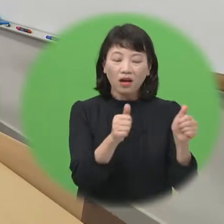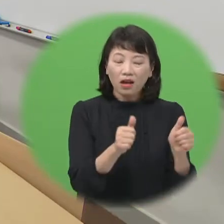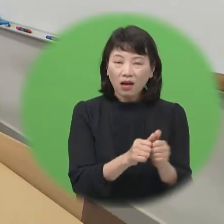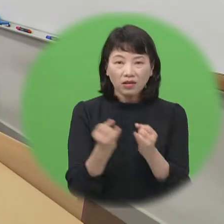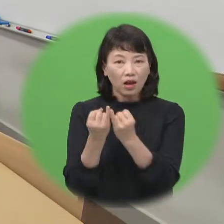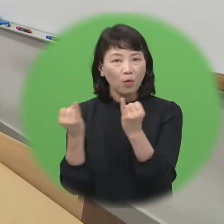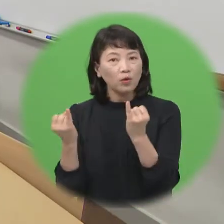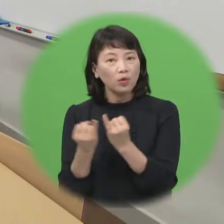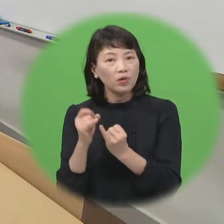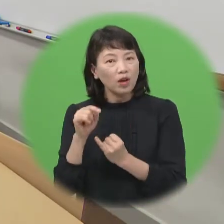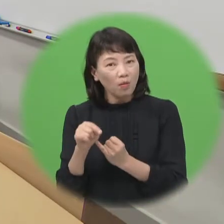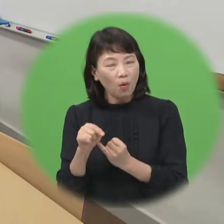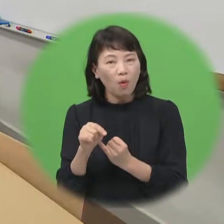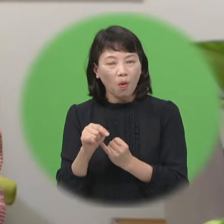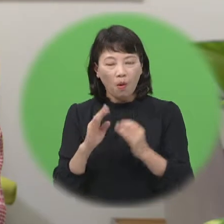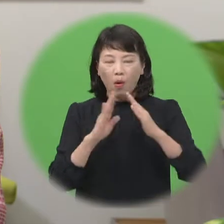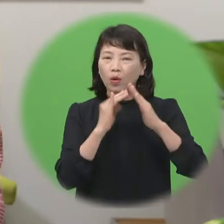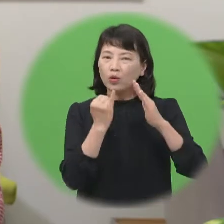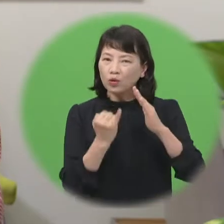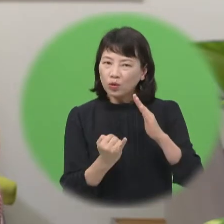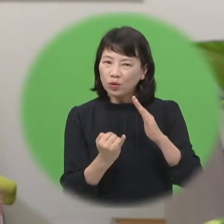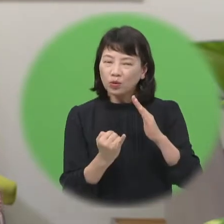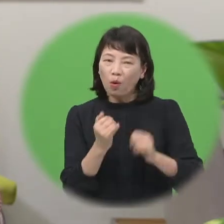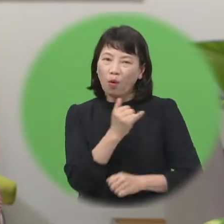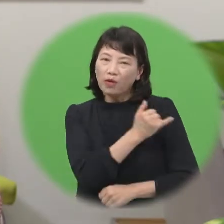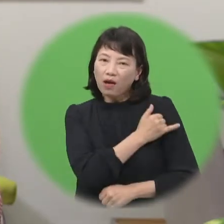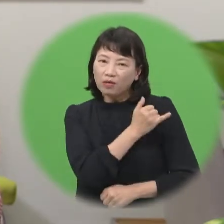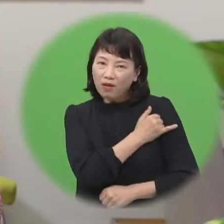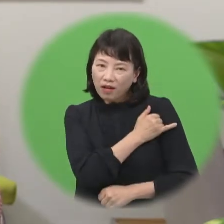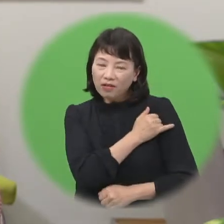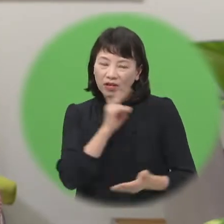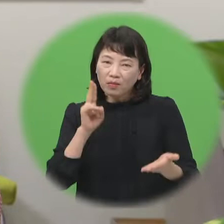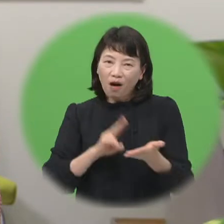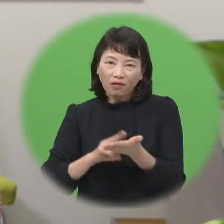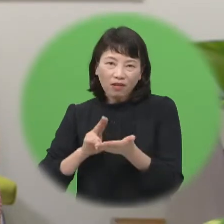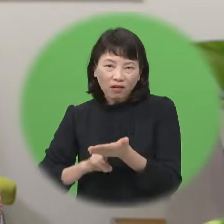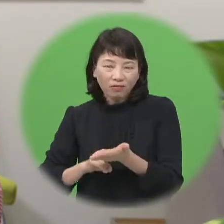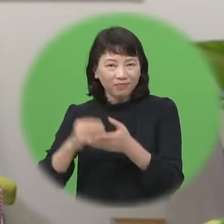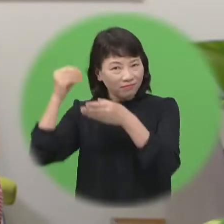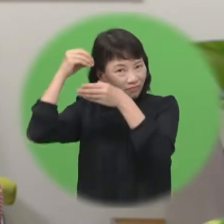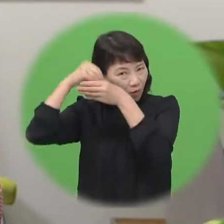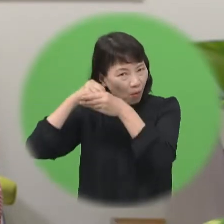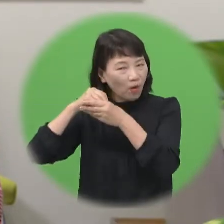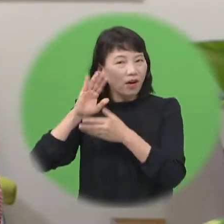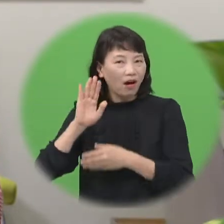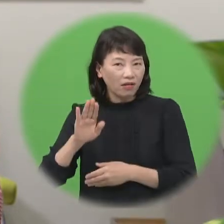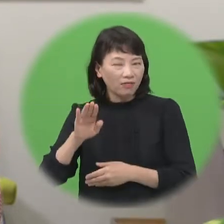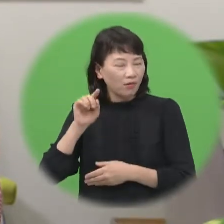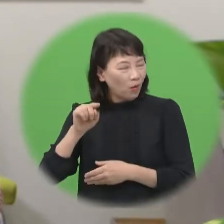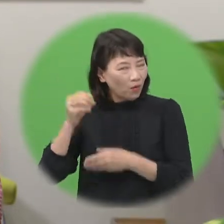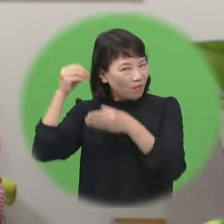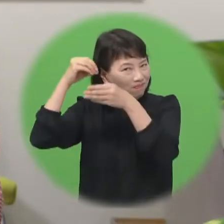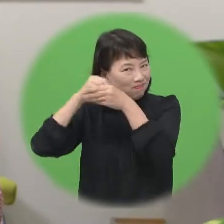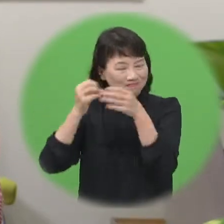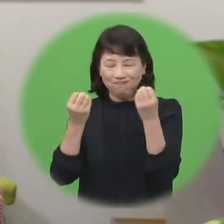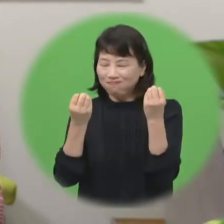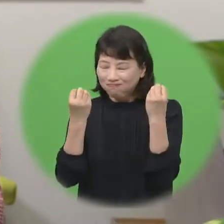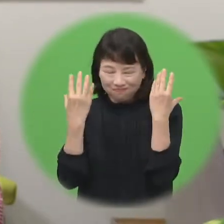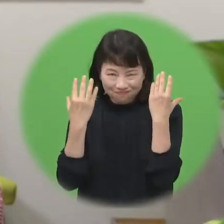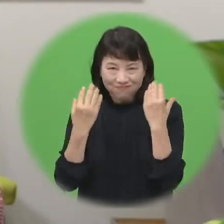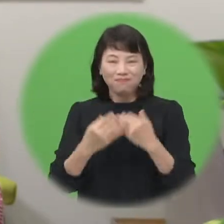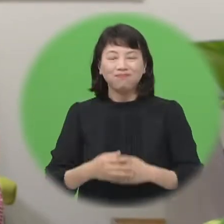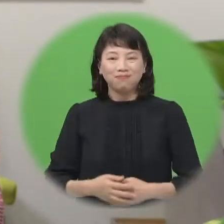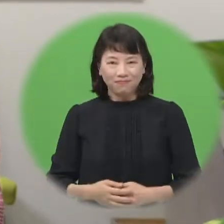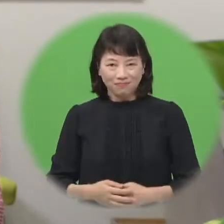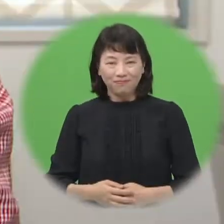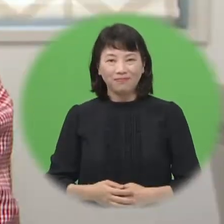性自身も家庭の主婦はこうあるべきだっていう、そういうすごい思い込みが強いと思うんですね。そういったものから一度ね、自分自身も